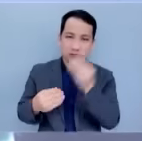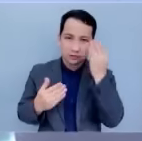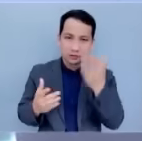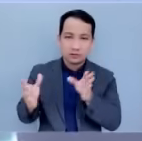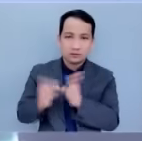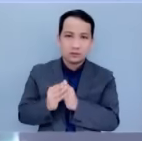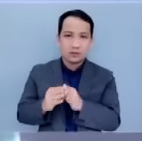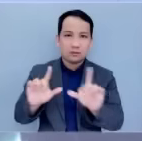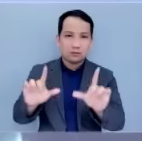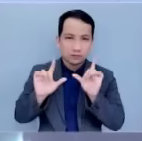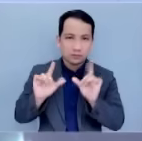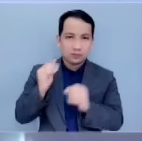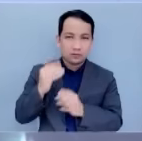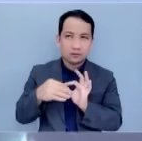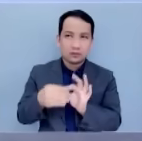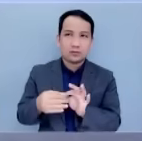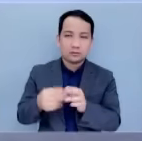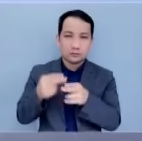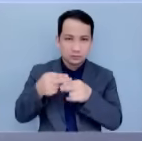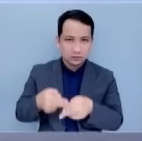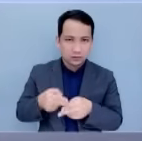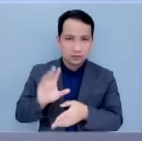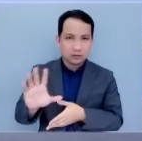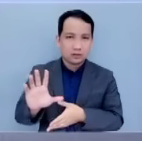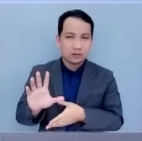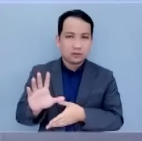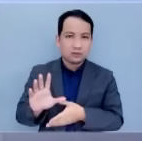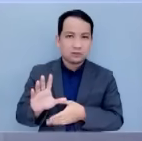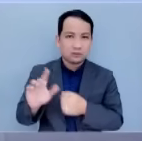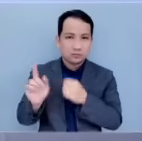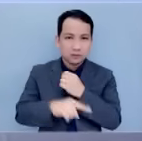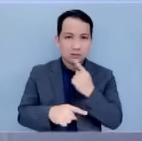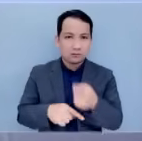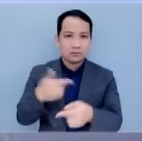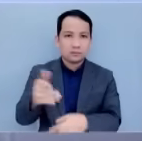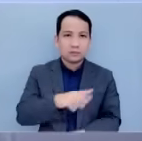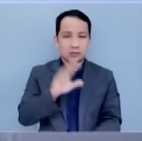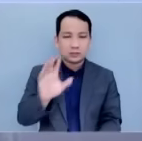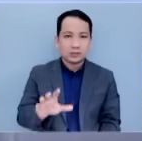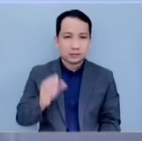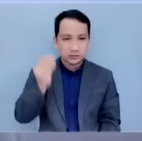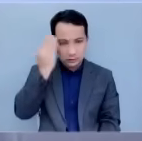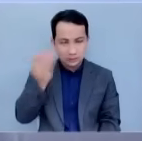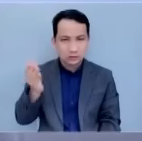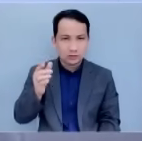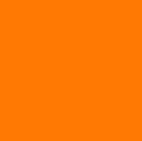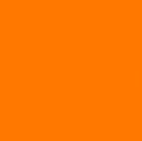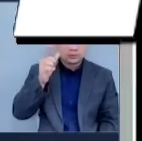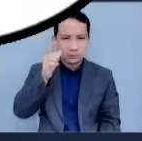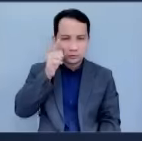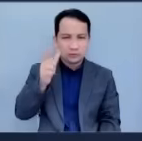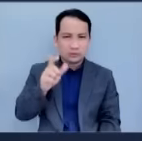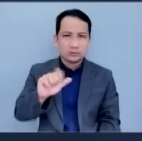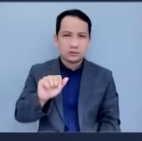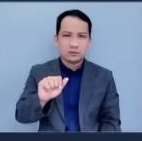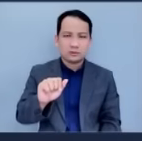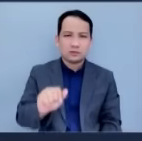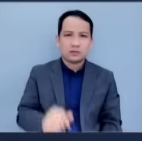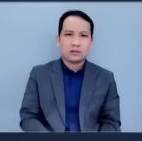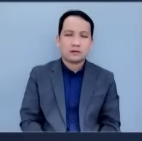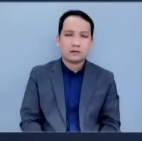para ng sasakyan para makapamasada. Nasa frontline ang balitang yan, si Gerard de la Peña. Siya nga